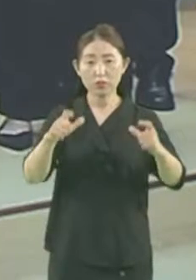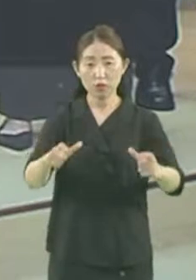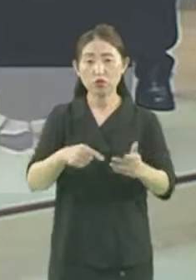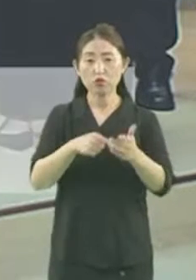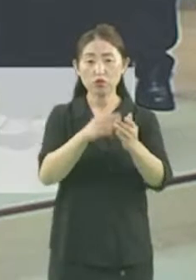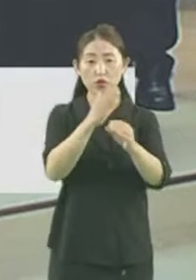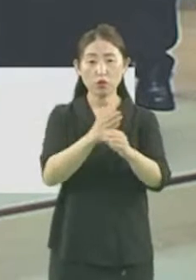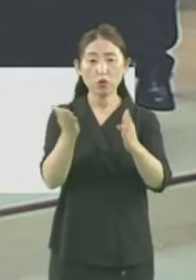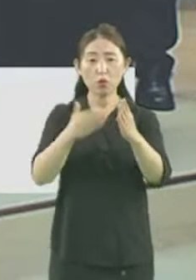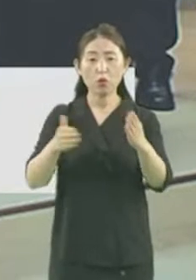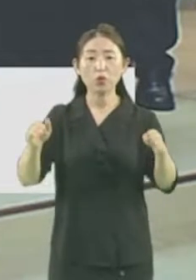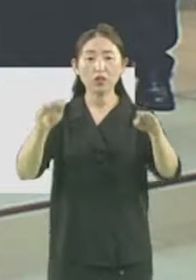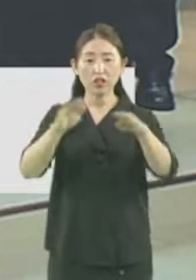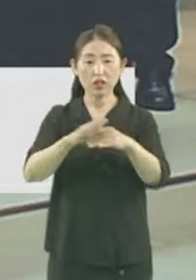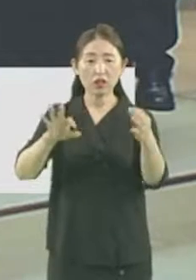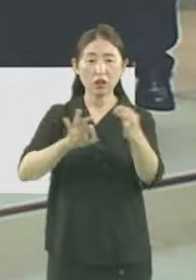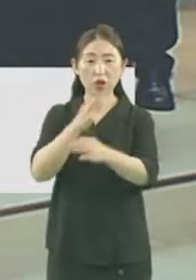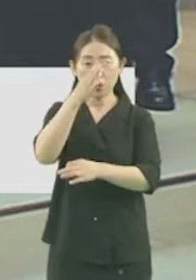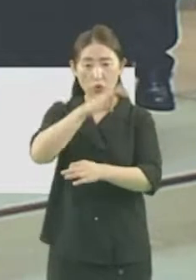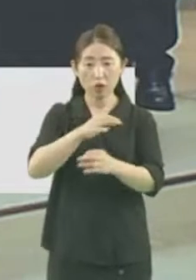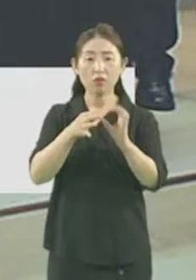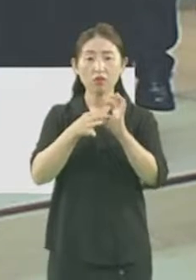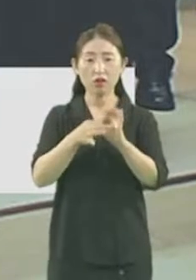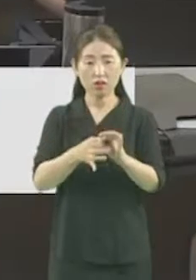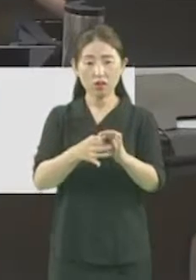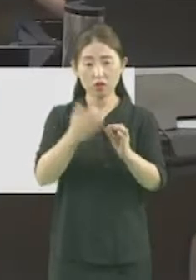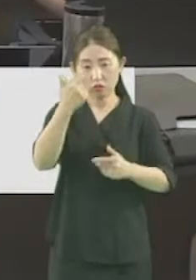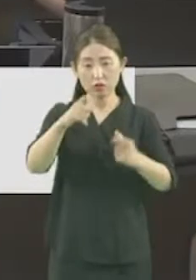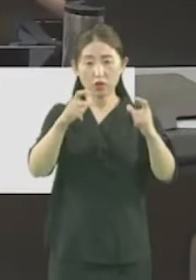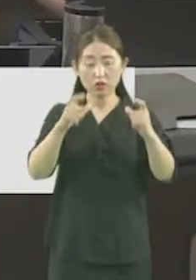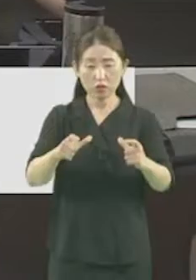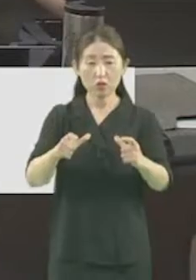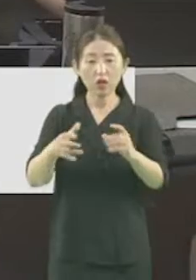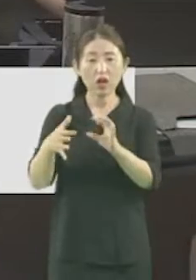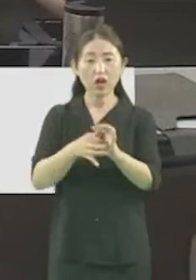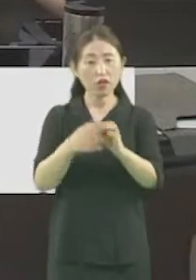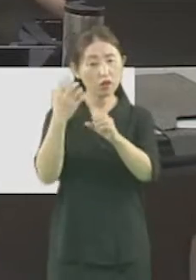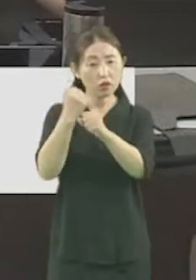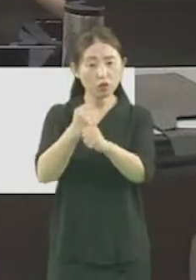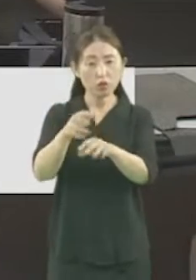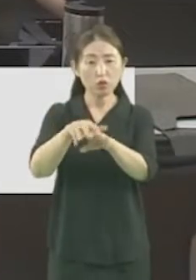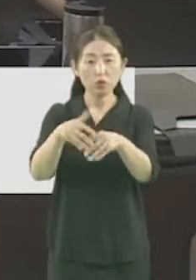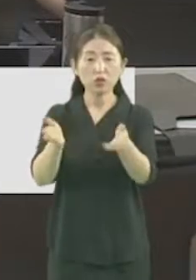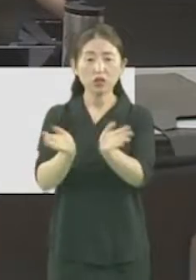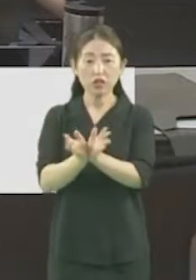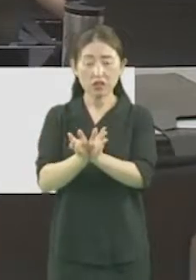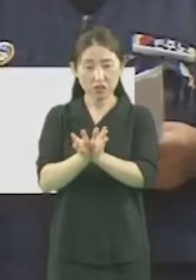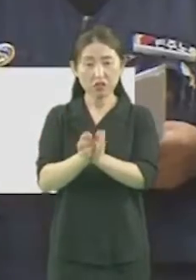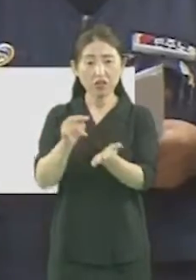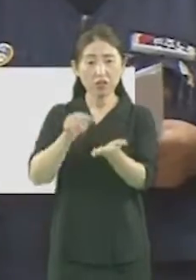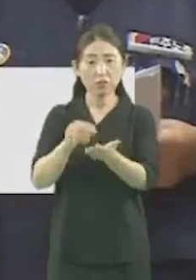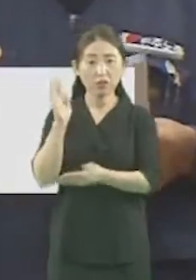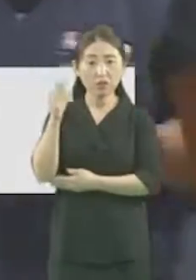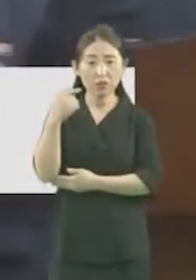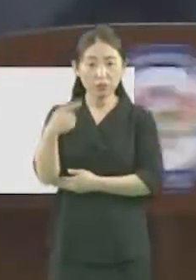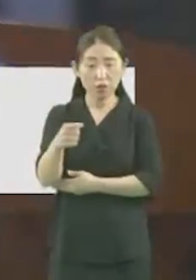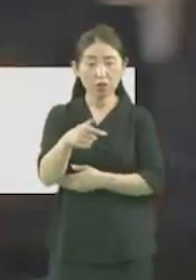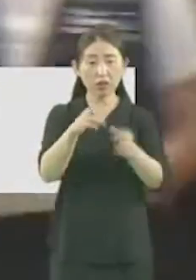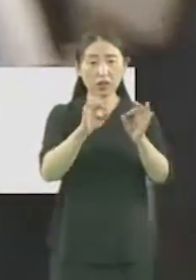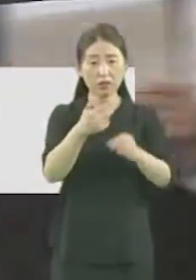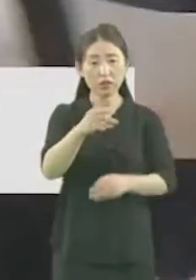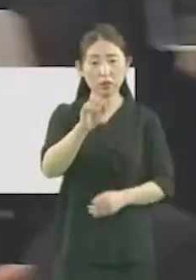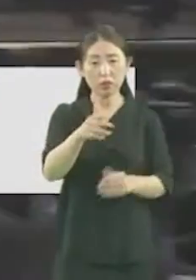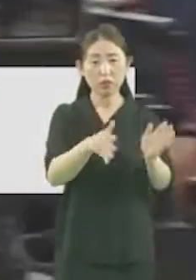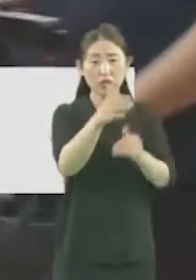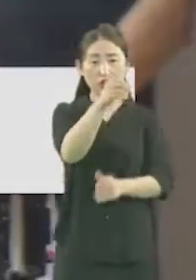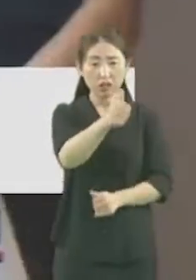충남도가 추진 중인 공공기관의 경영 효율화와 관련해 충남도 출자 출연 기관 노조협의회는 기자회견을 갖고 김태흠